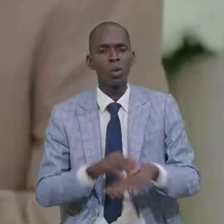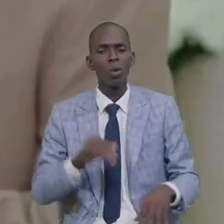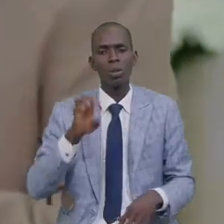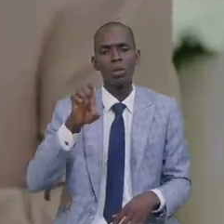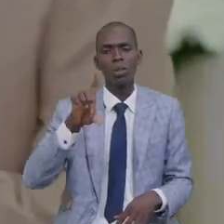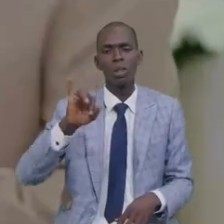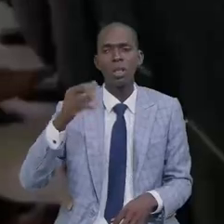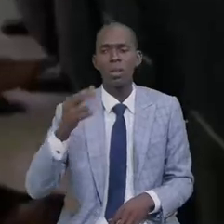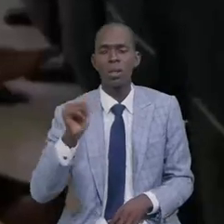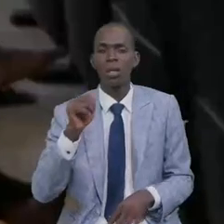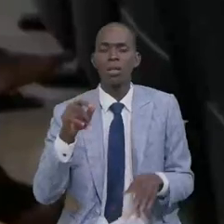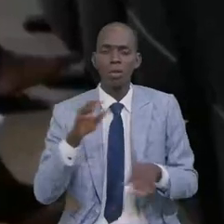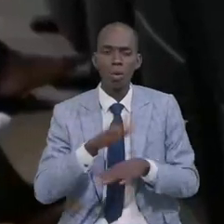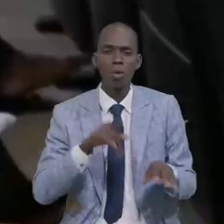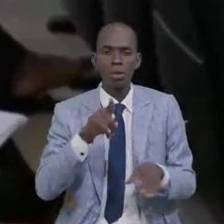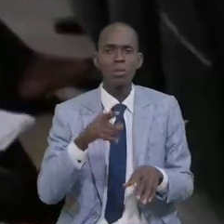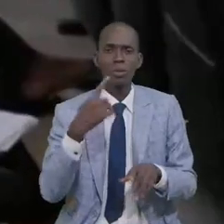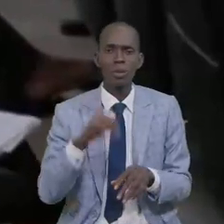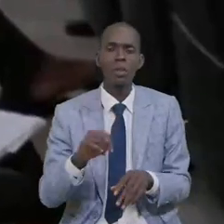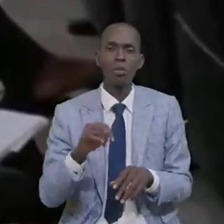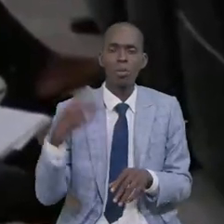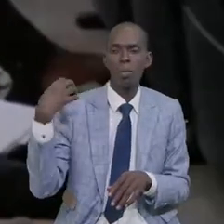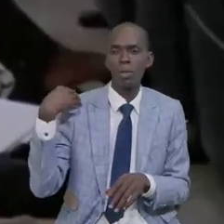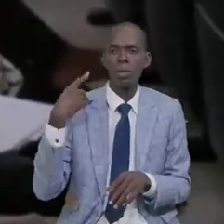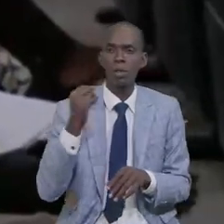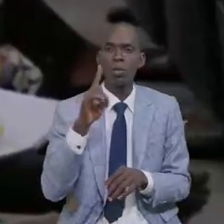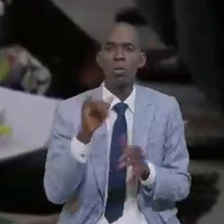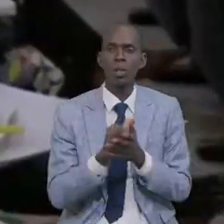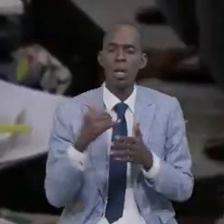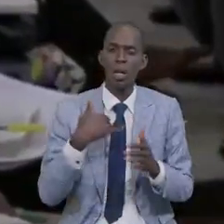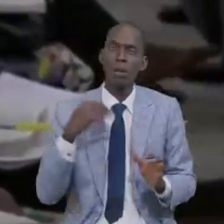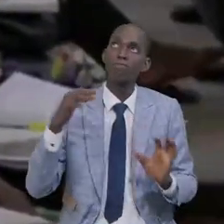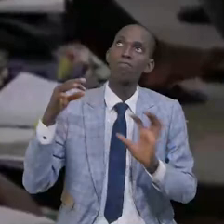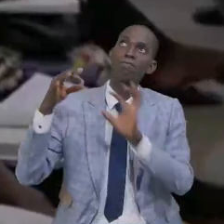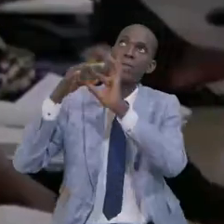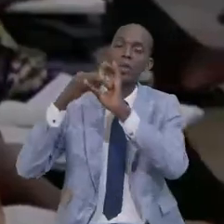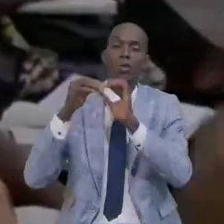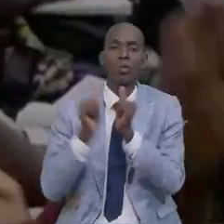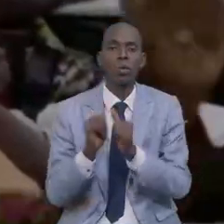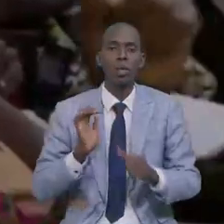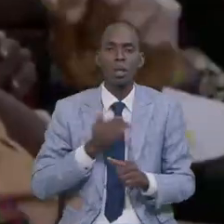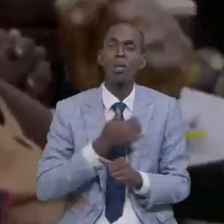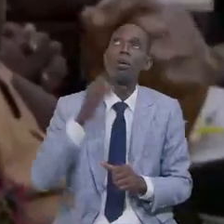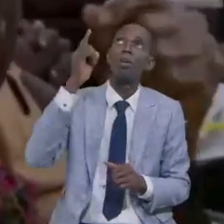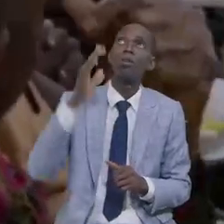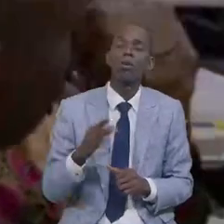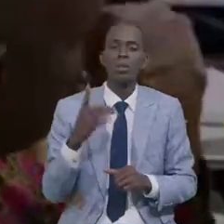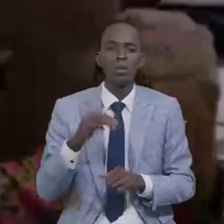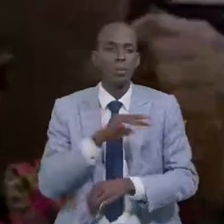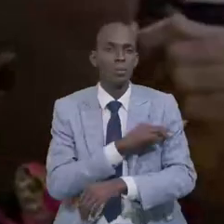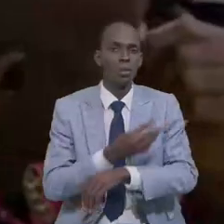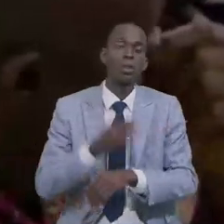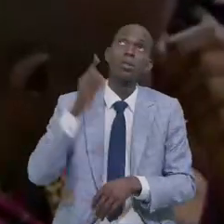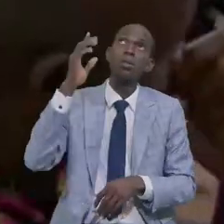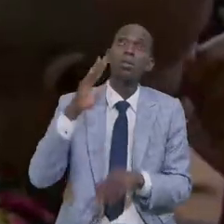appelé celui qui avait la connexion avec notre maître, le Messie, notre Dieu, le Dieu Tout-Puissant du